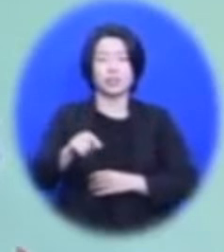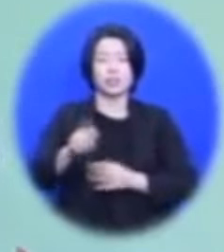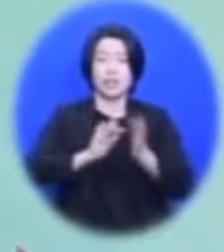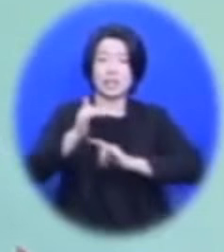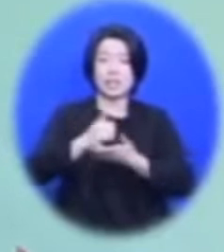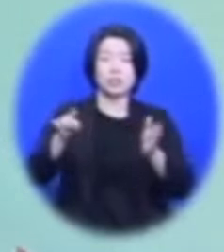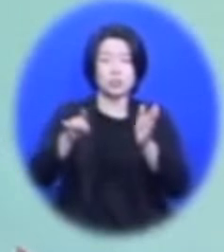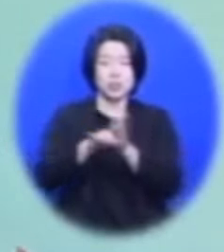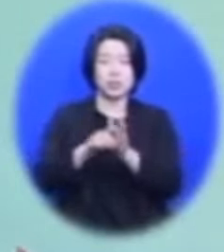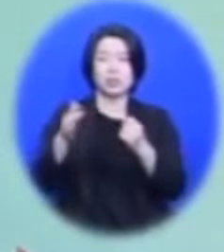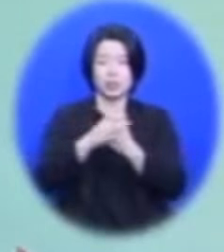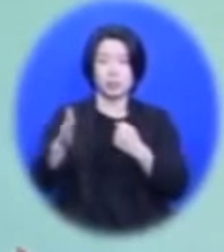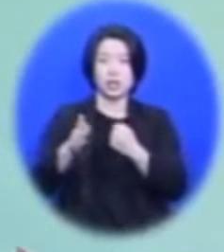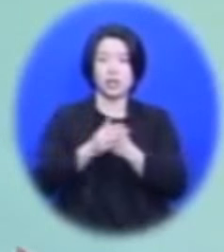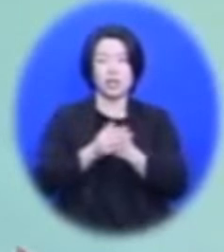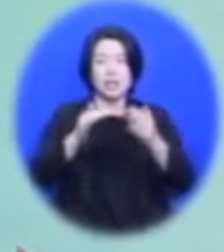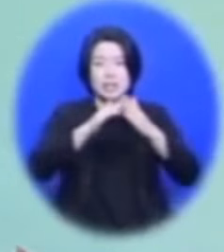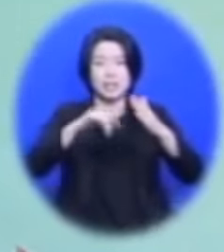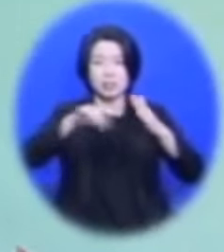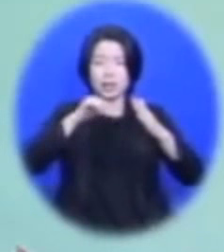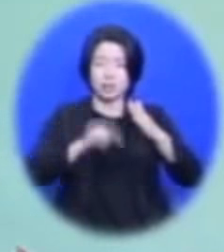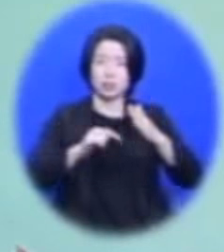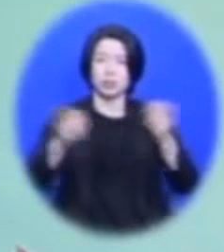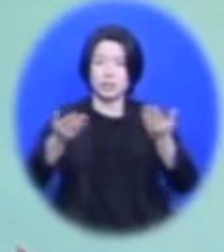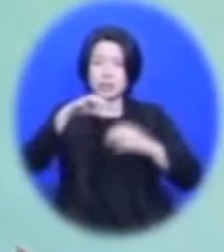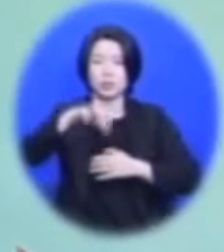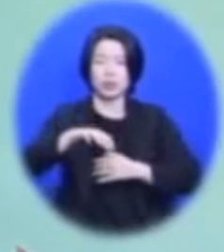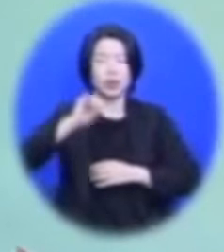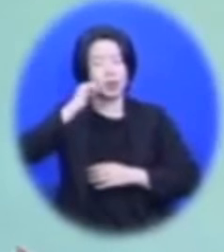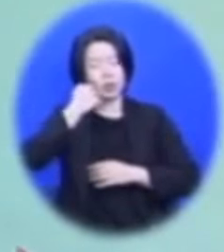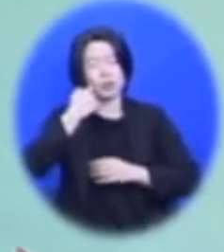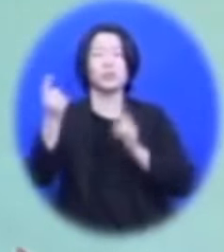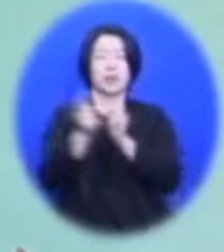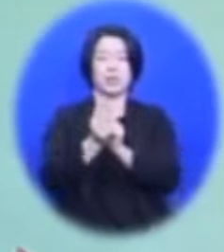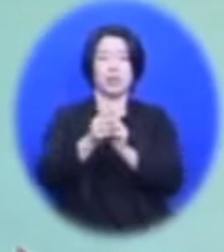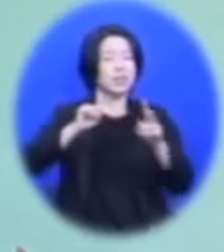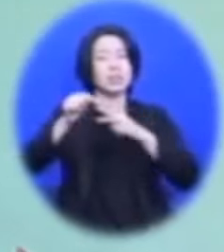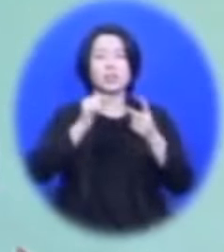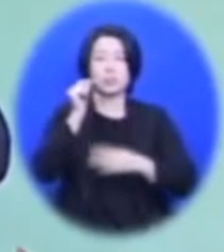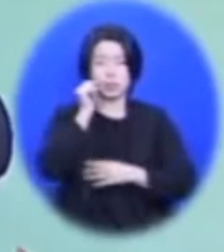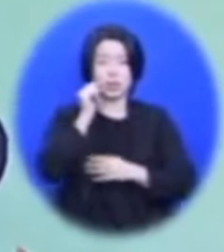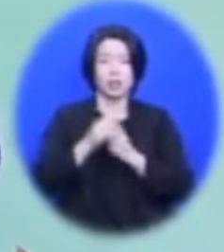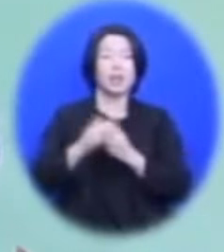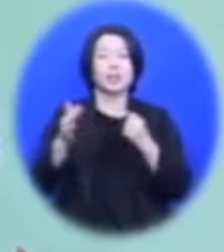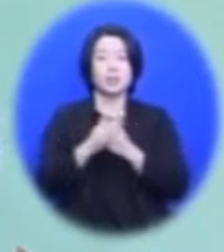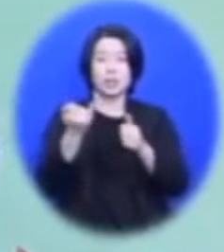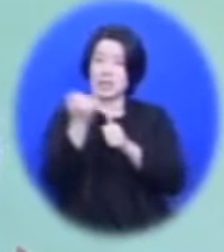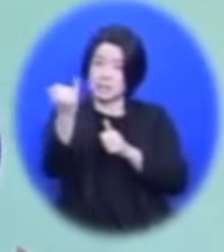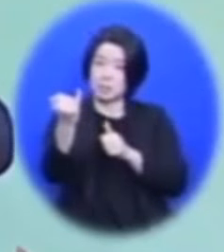것 때문에 집안에서도 직장에서도 그렇게 어려움을 겪는 거예요. 이해를 못하는 겁니다. 그래서 그